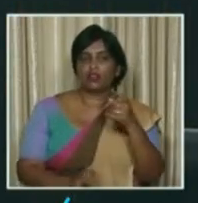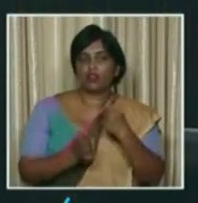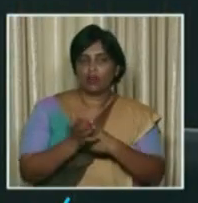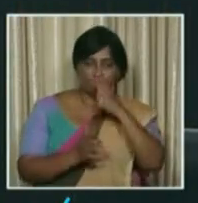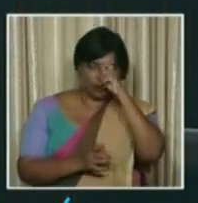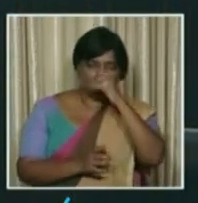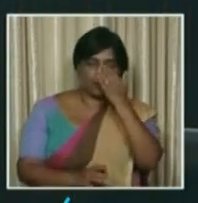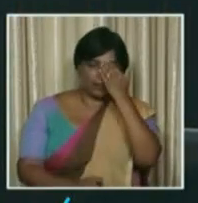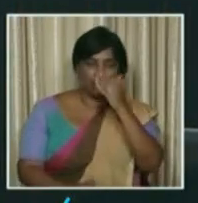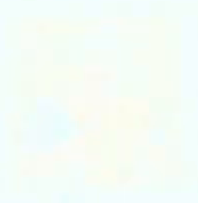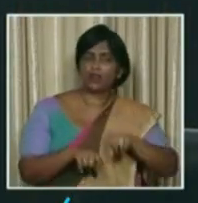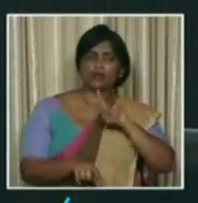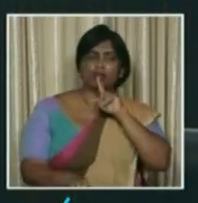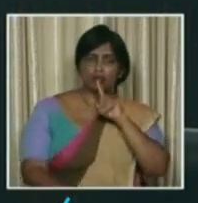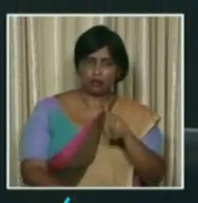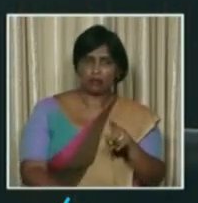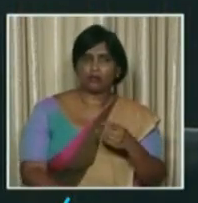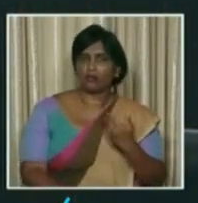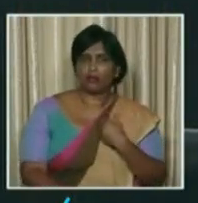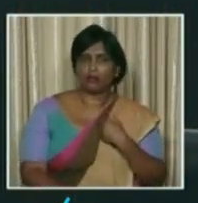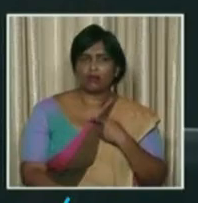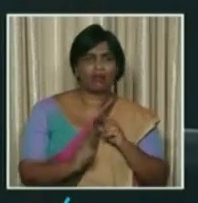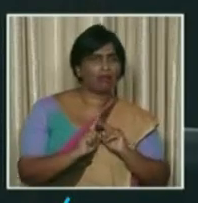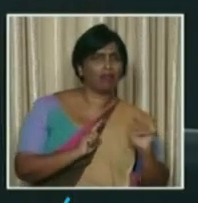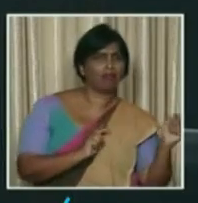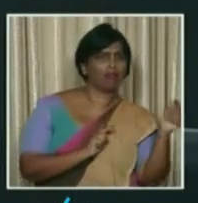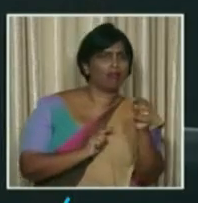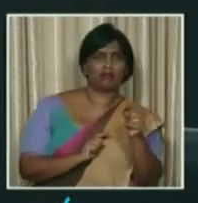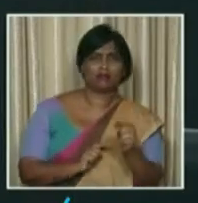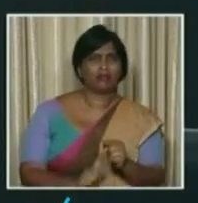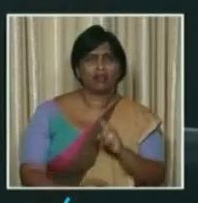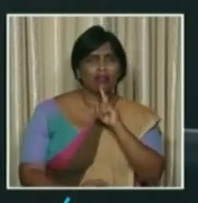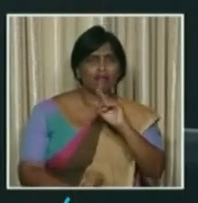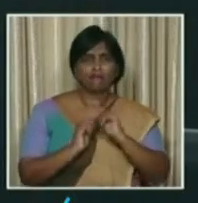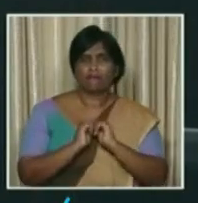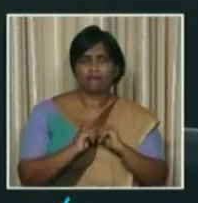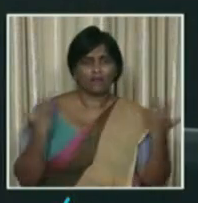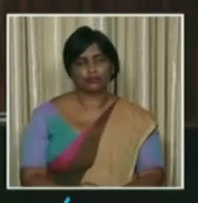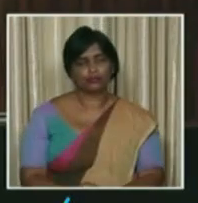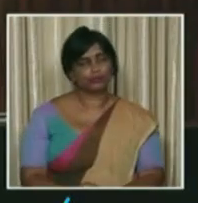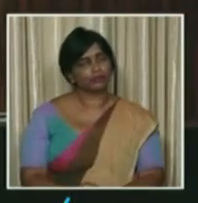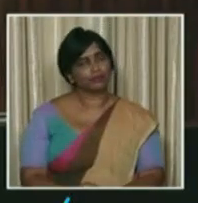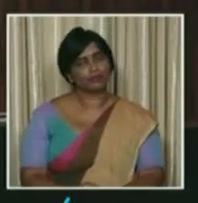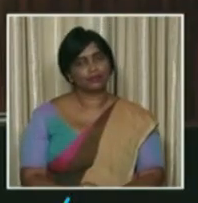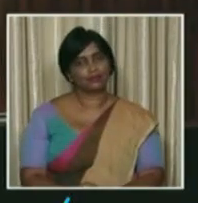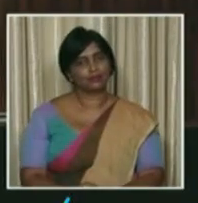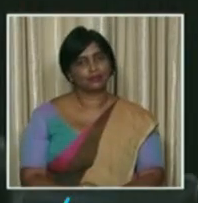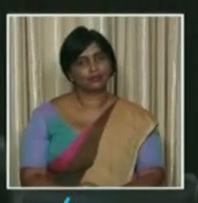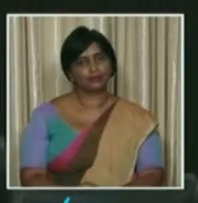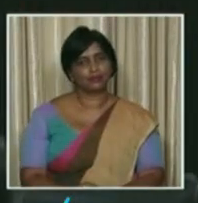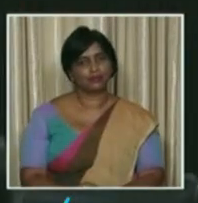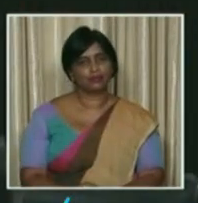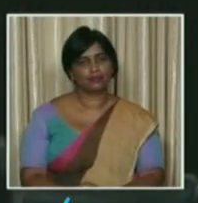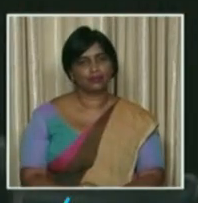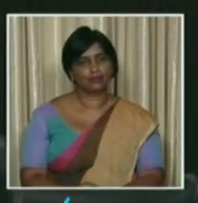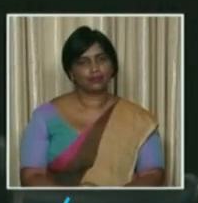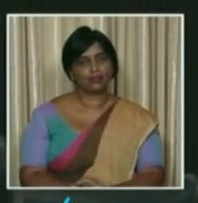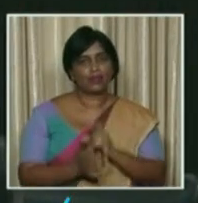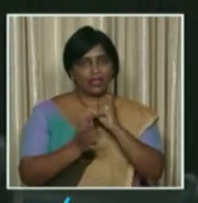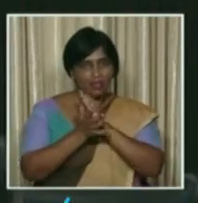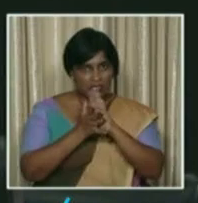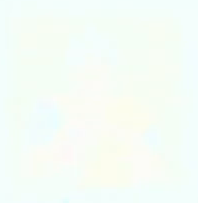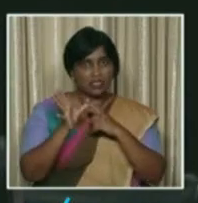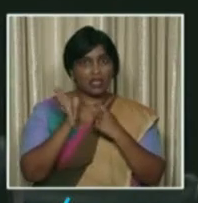අසීමතුන් කරුණාකරලා ඉල්ලාස් කරගන්න. ඉතින් මට තුන්වෙනි පාර්ශවයෙන් රොෂාන් අමතුමාට පණිවිඩය යවන්න කිසිම අවශ්‍යතාවයක් නෑ. මට චරිත් කියලා තියන්නේ අසත්‍යයක් නම්